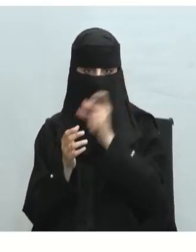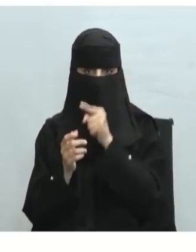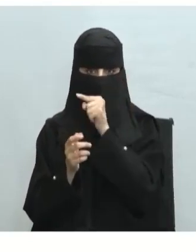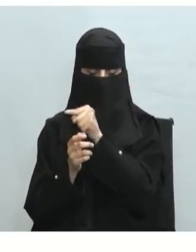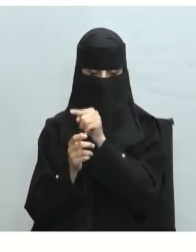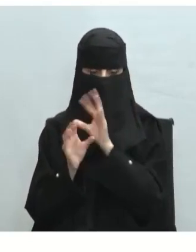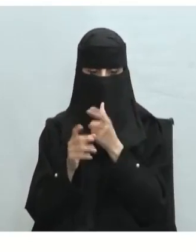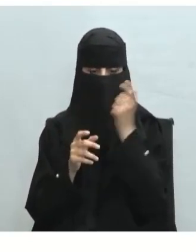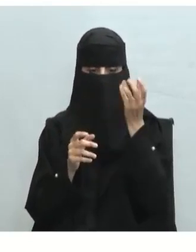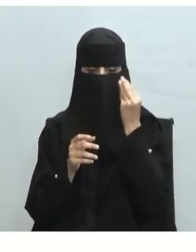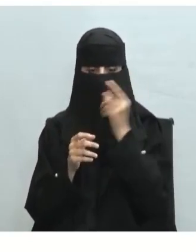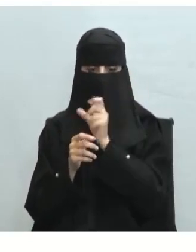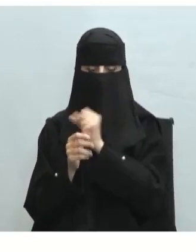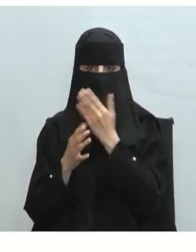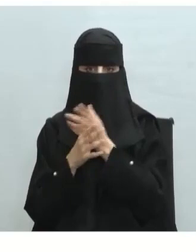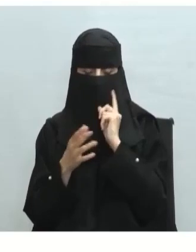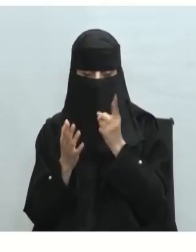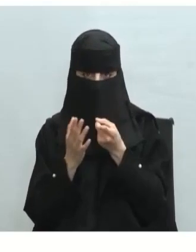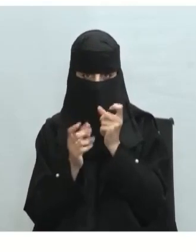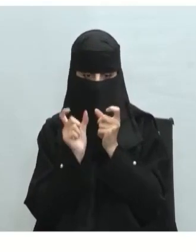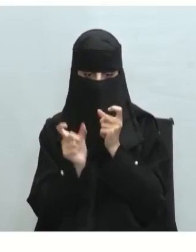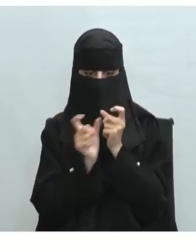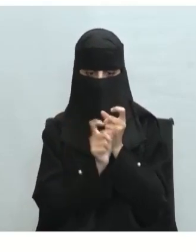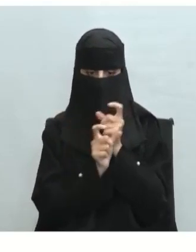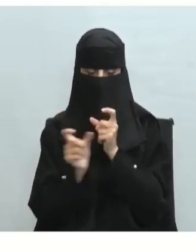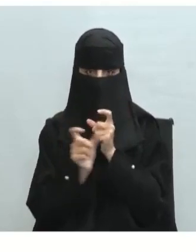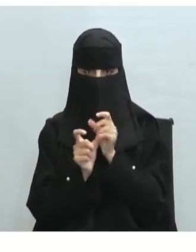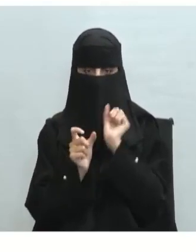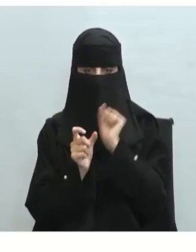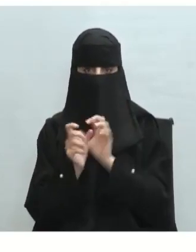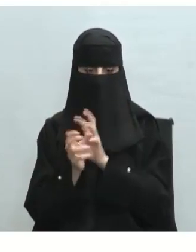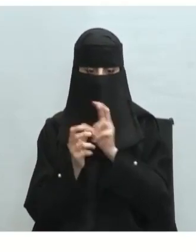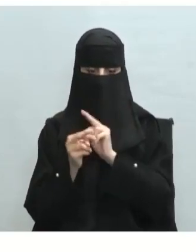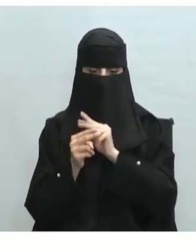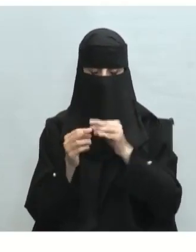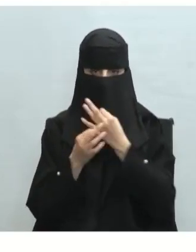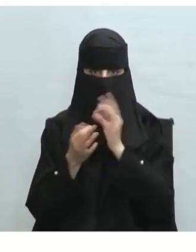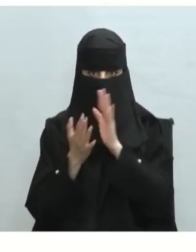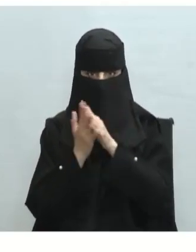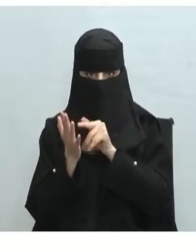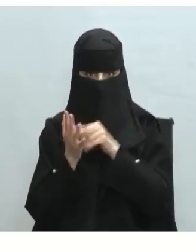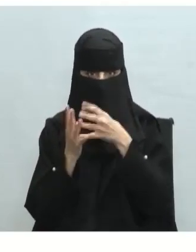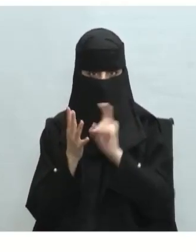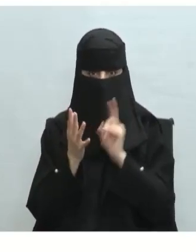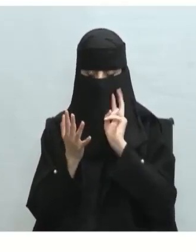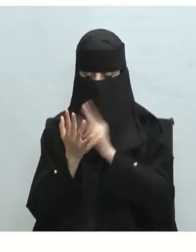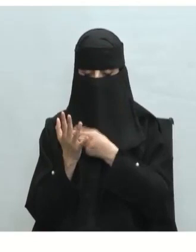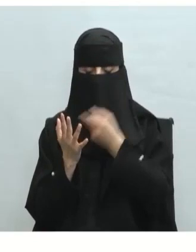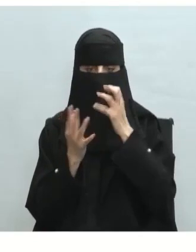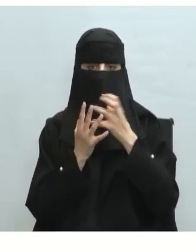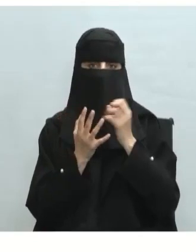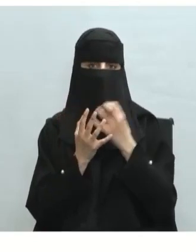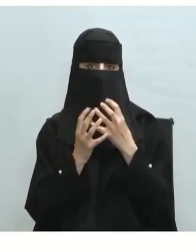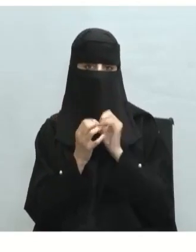الالفاظ والمصطلحات لحالات غير مشروحه في النص كذلك اما معلومات النص فهي المعلومات التي يعرفها القارئ عن الموضوع